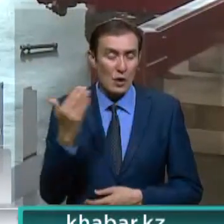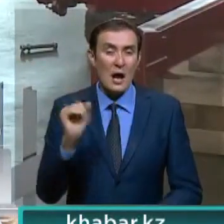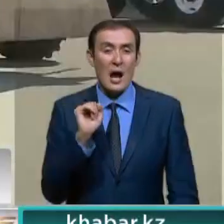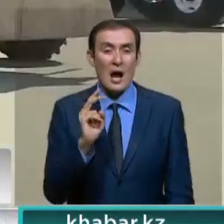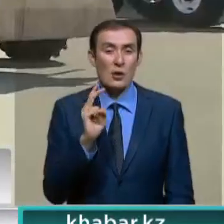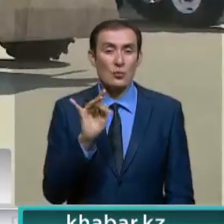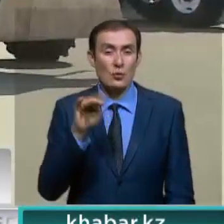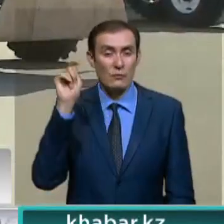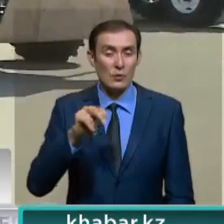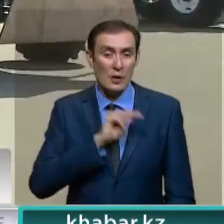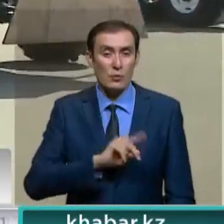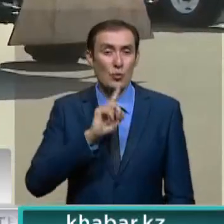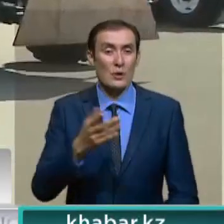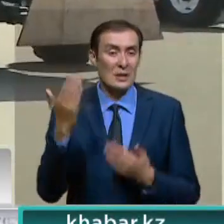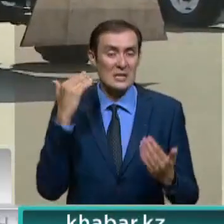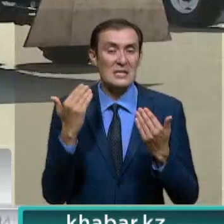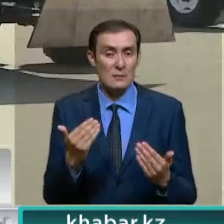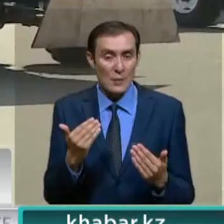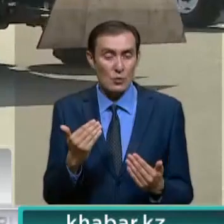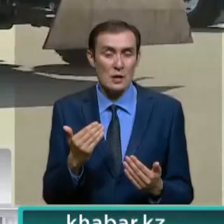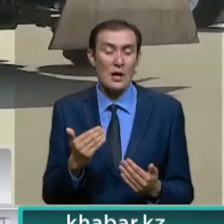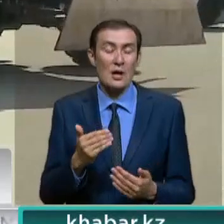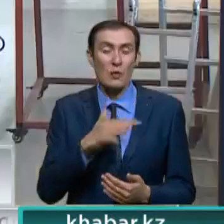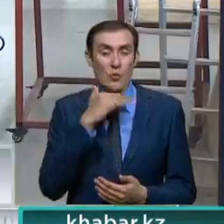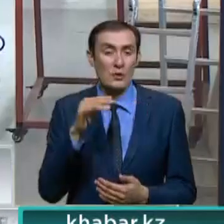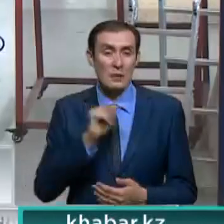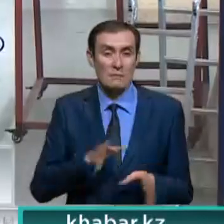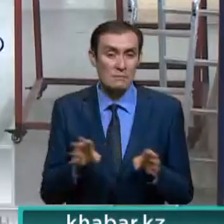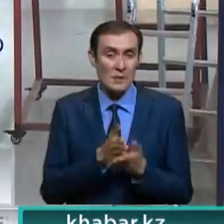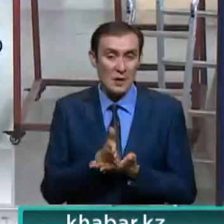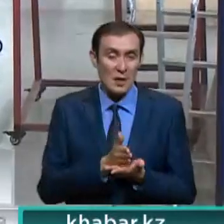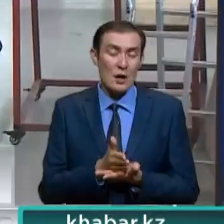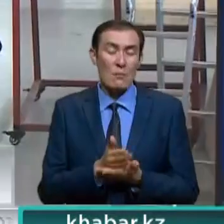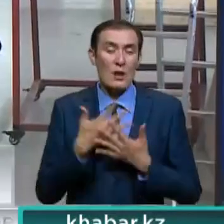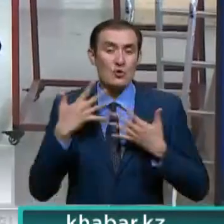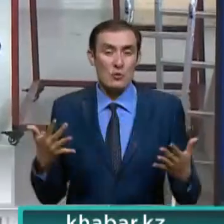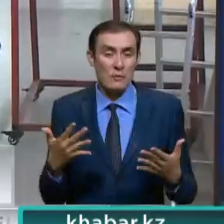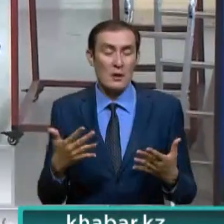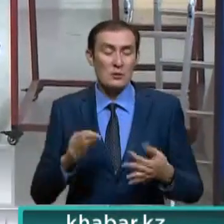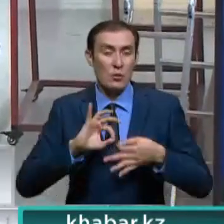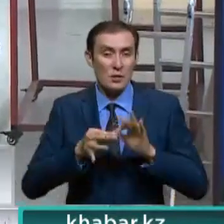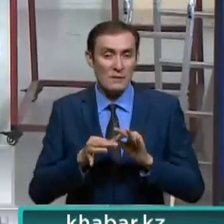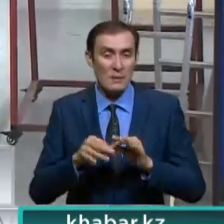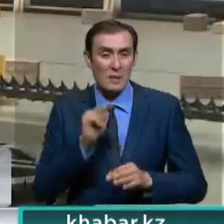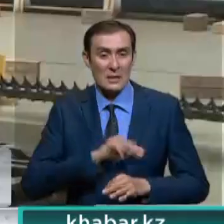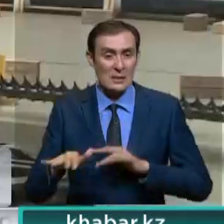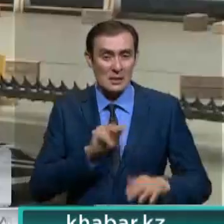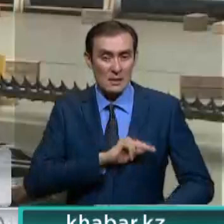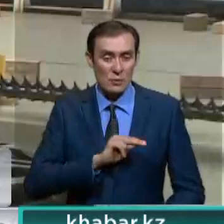Акмуров пришел на завод год назад. Теперь он, как и десятки его коллег по цеху, часть огромного и сложного производственного